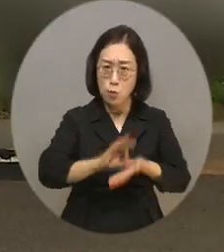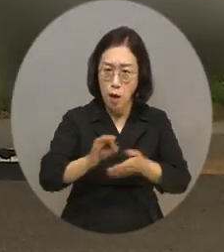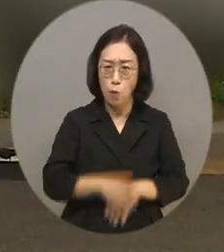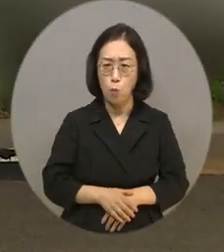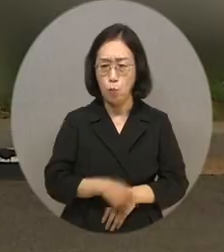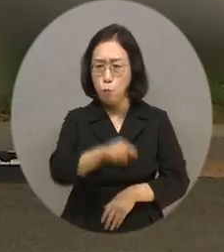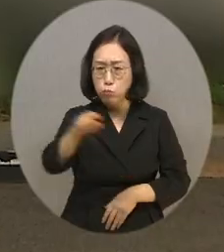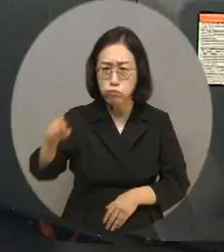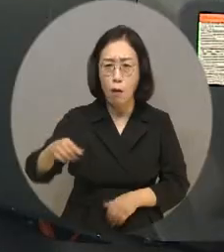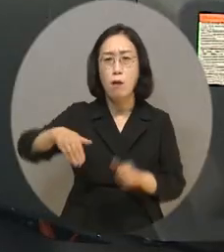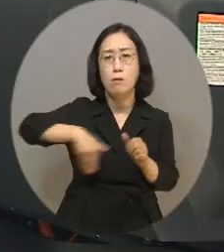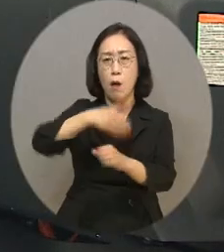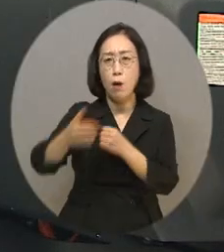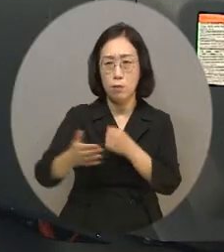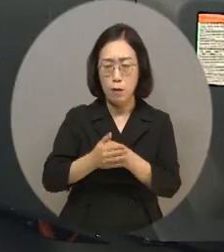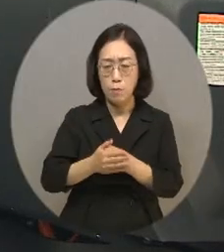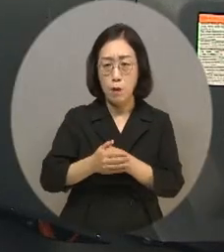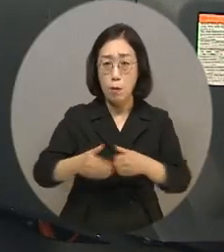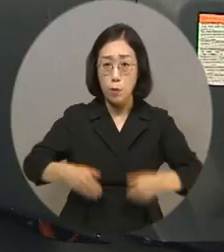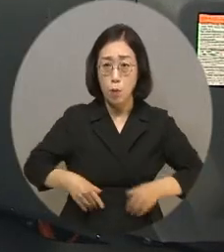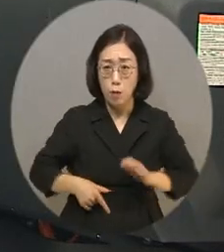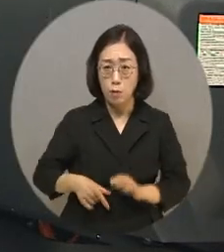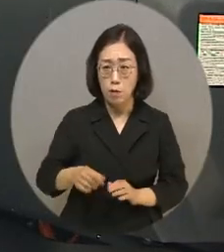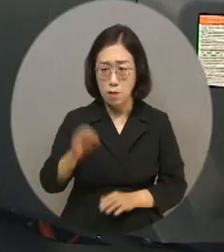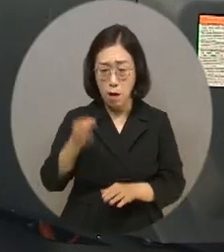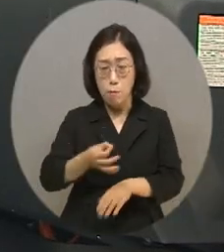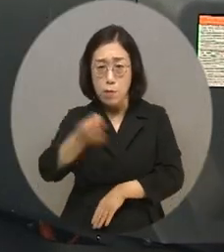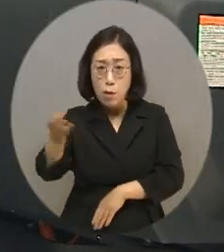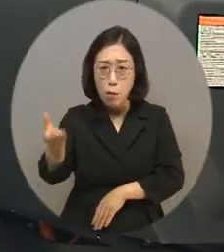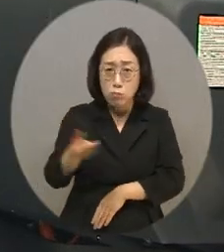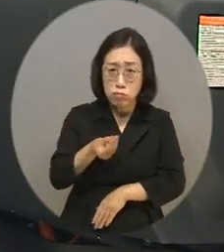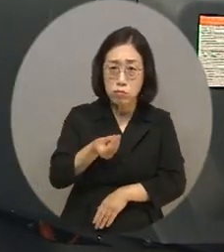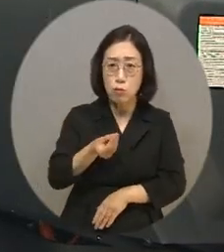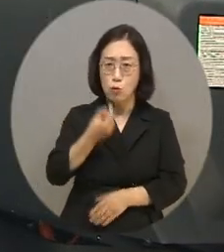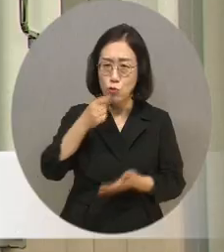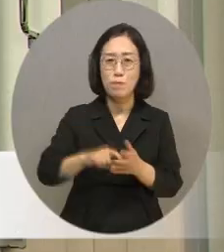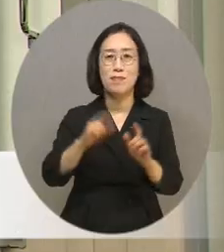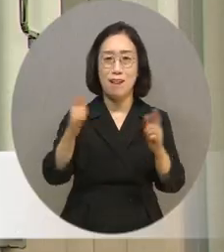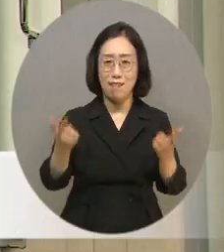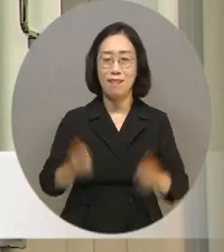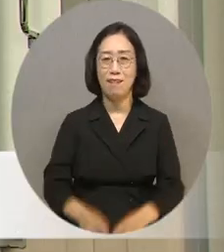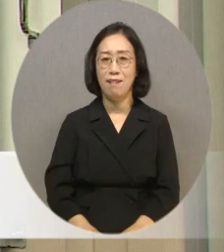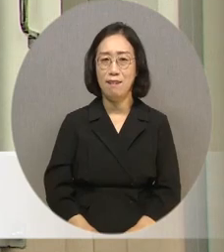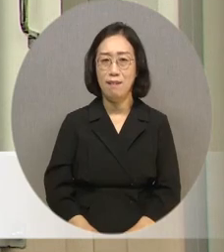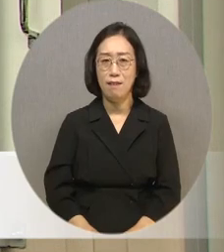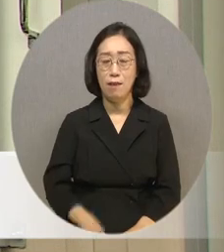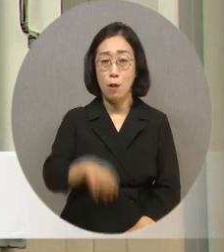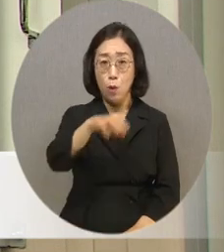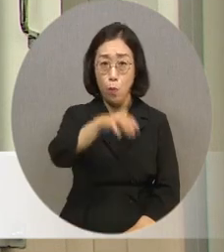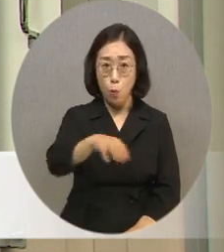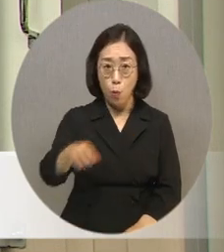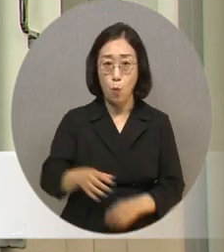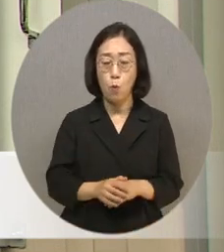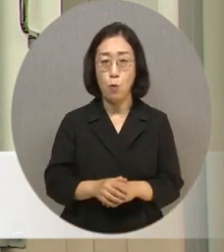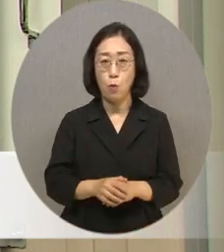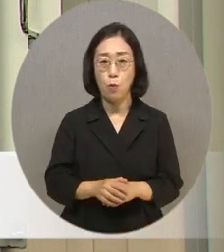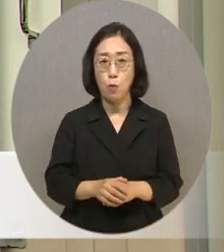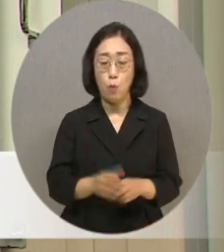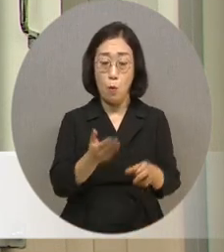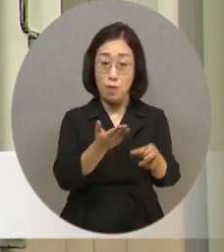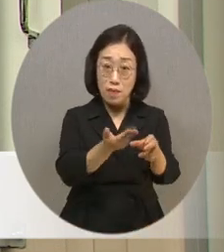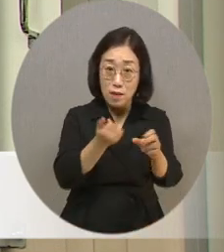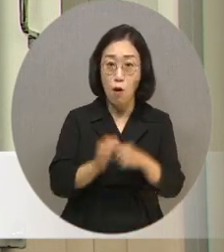등의 문제로 필요할 때 차량을 구하지 못하는 어려움을 겪어왔습니다. 현장에서 이렇게 그